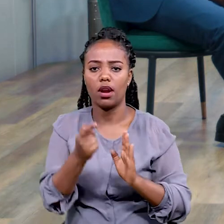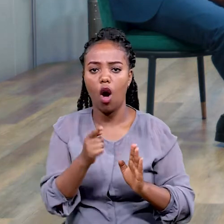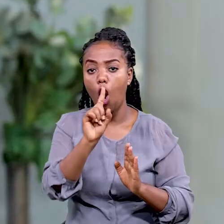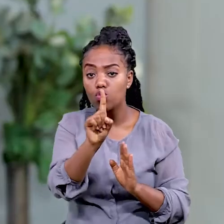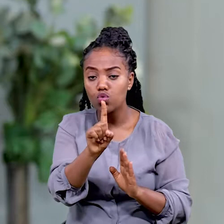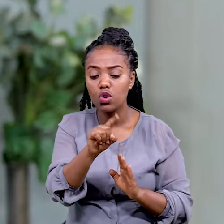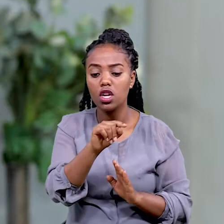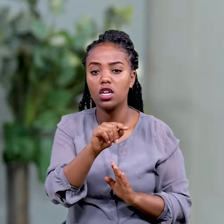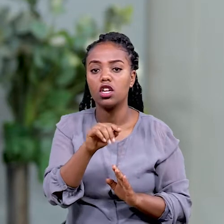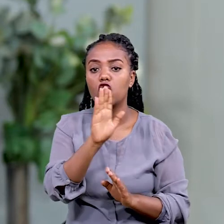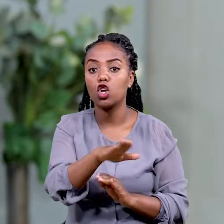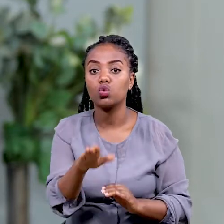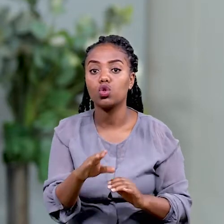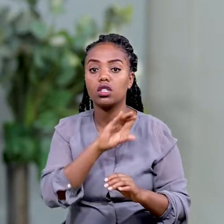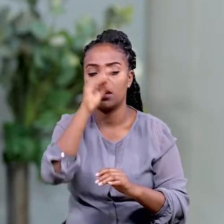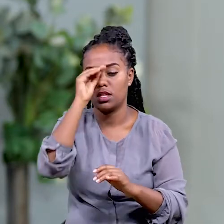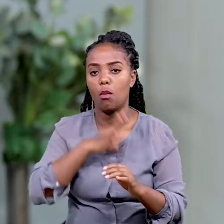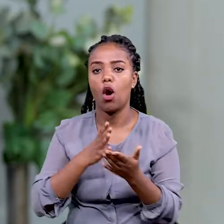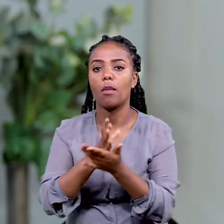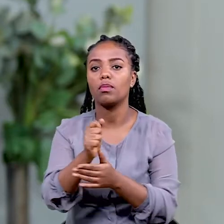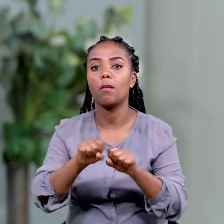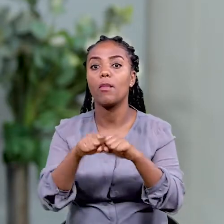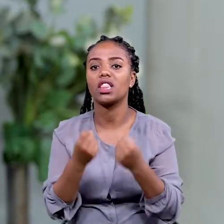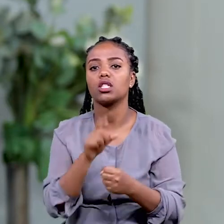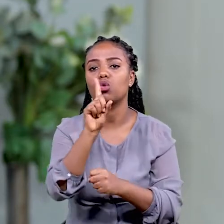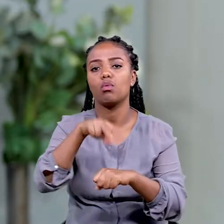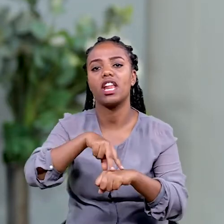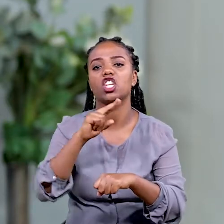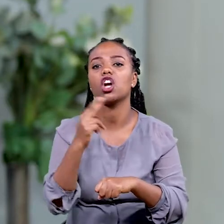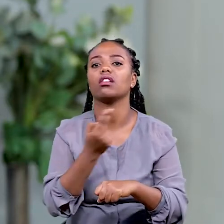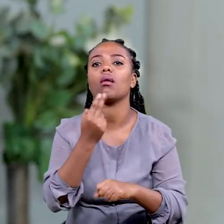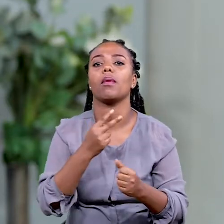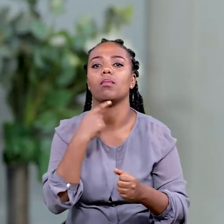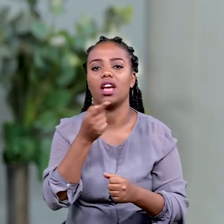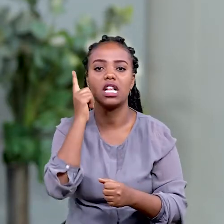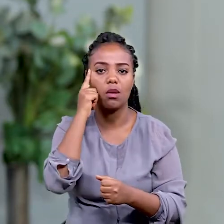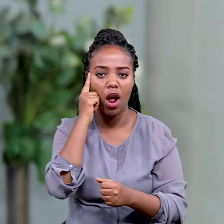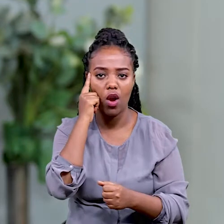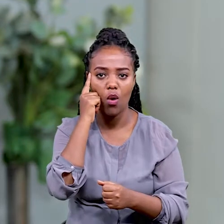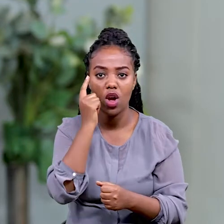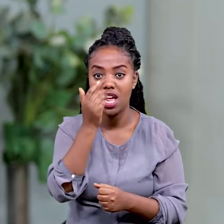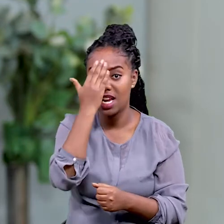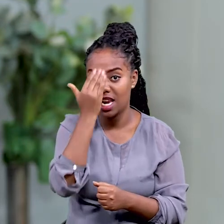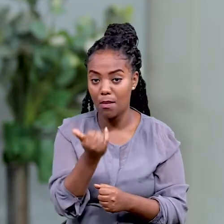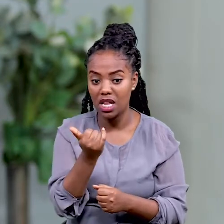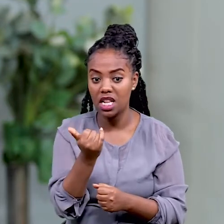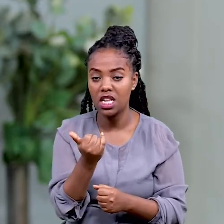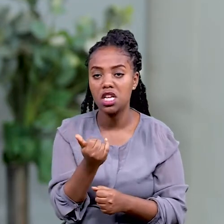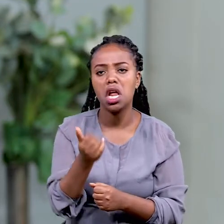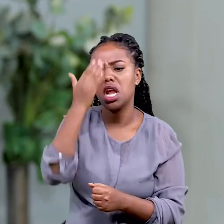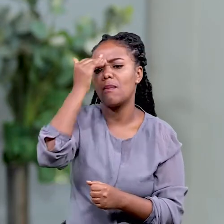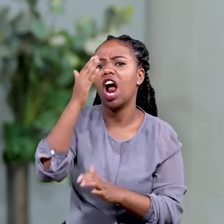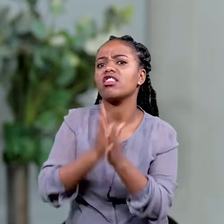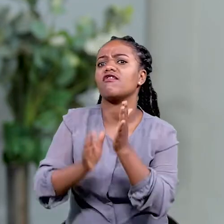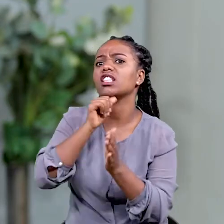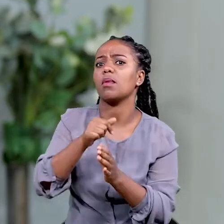ለልጆች ሰብአዊ መብት መጣስ እንደ አንዱ መነሻ ያገለግላል ብዬ ነው የማስበው። ለምን አላረካችሁም